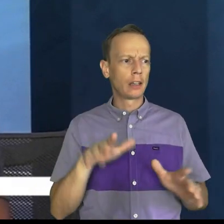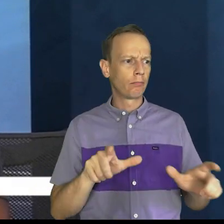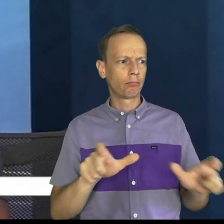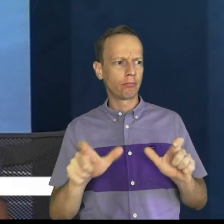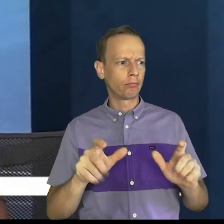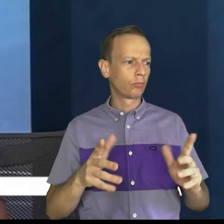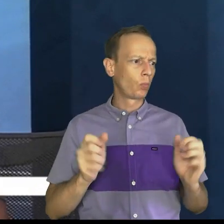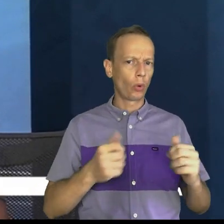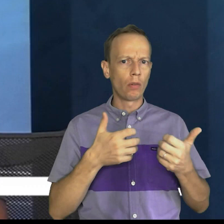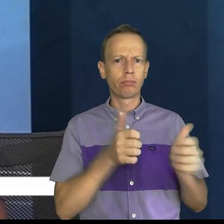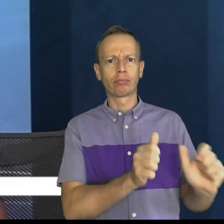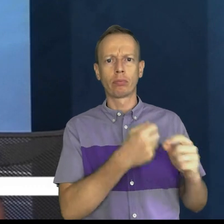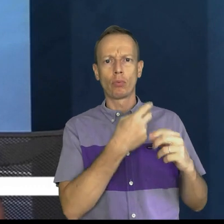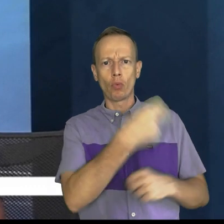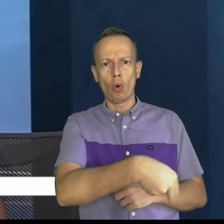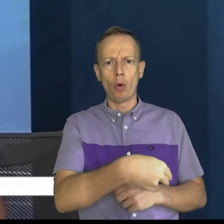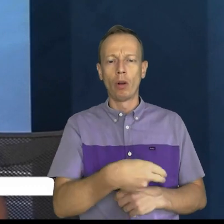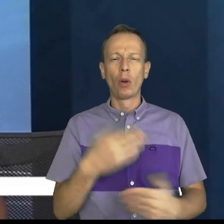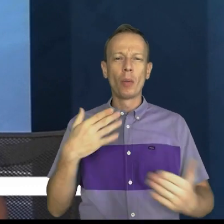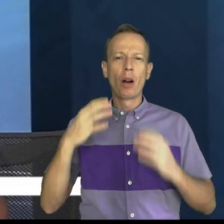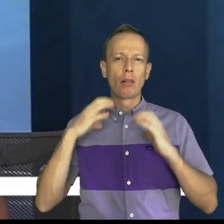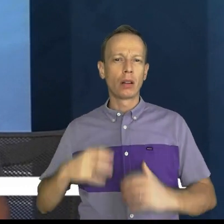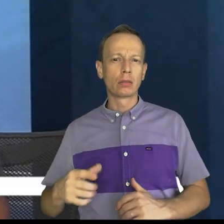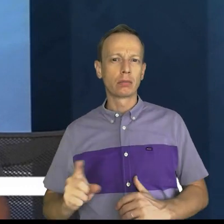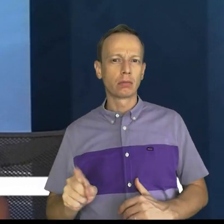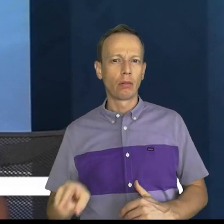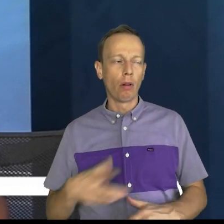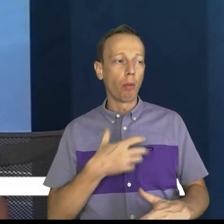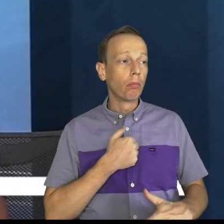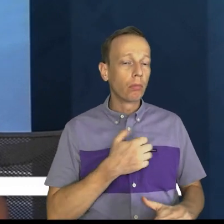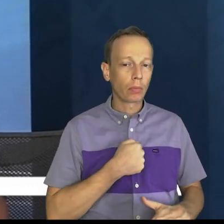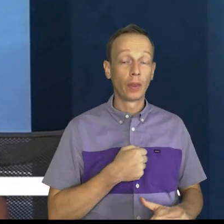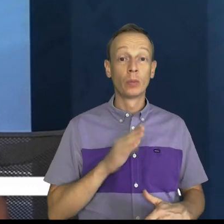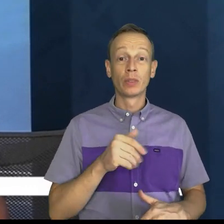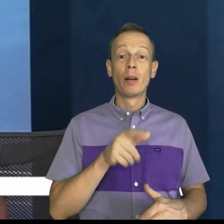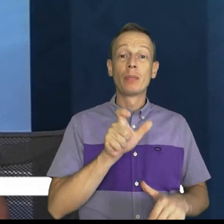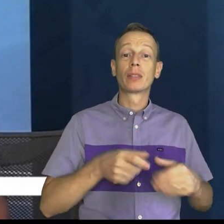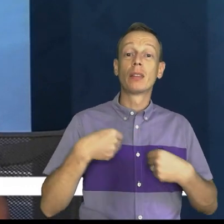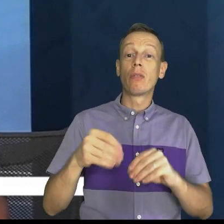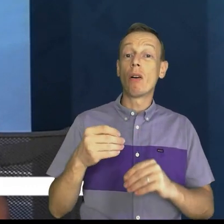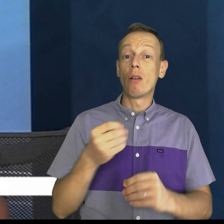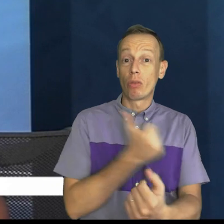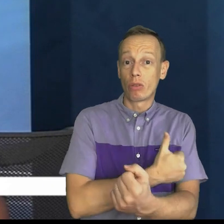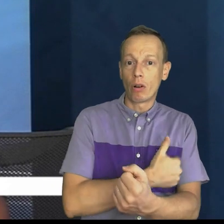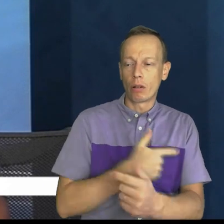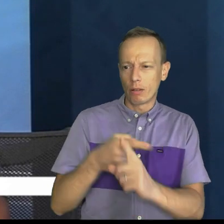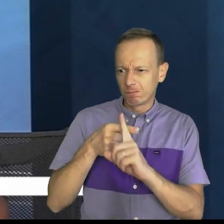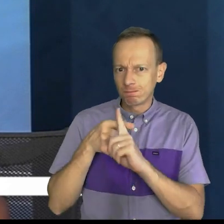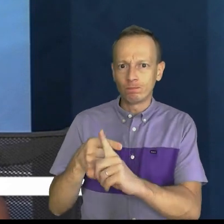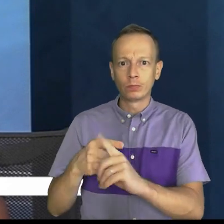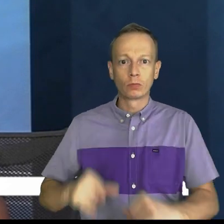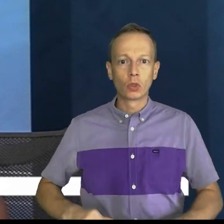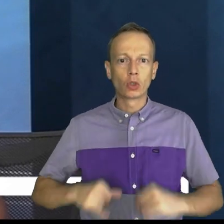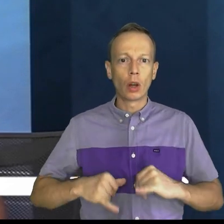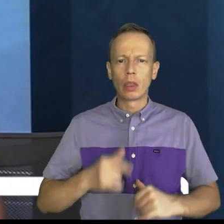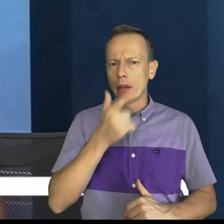pense que les jeunes à l'université sont un peu plus responsables que des jeunes du collège. Et c'est pour ça qu'ils s'attaquent aux jeunes du collège. C'est parce qu'ils sont beaucoup